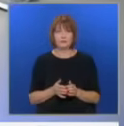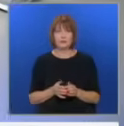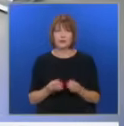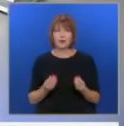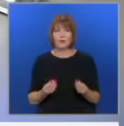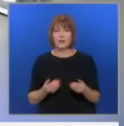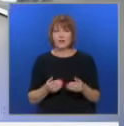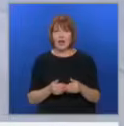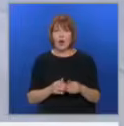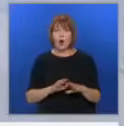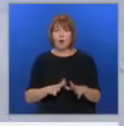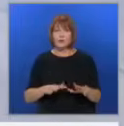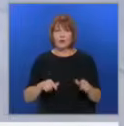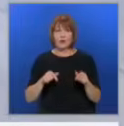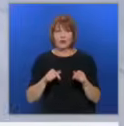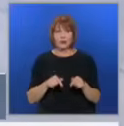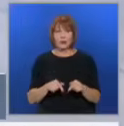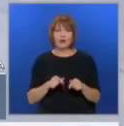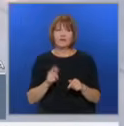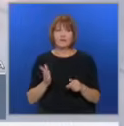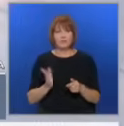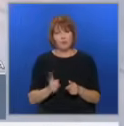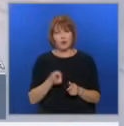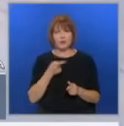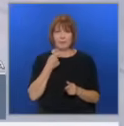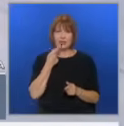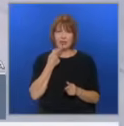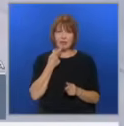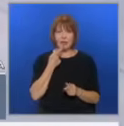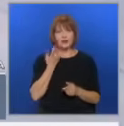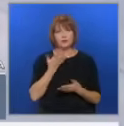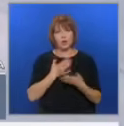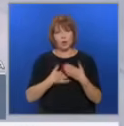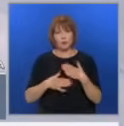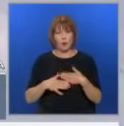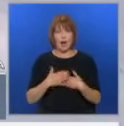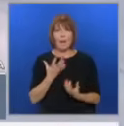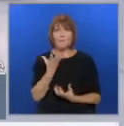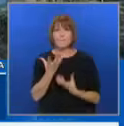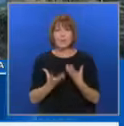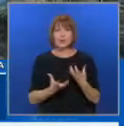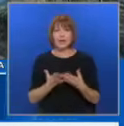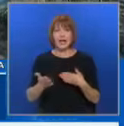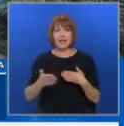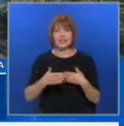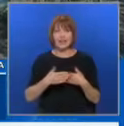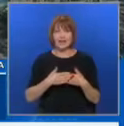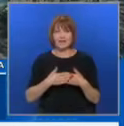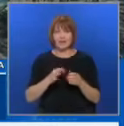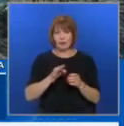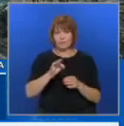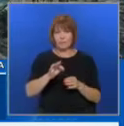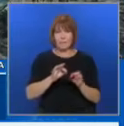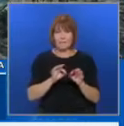Добър вечер. Обстановката тук към момента можем да кажем, че е спокойна. Пожарът е затворен в периметъра,